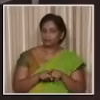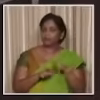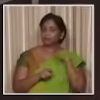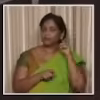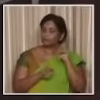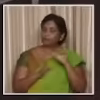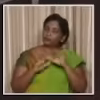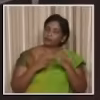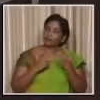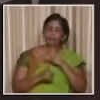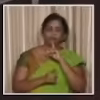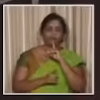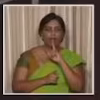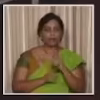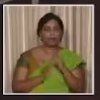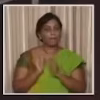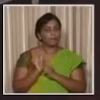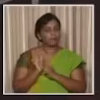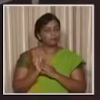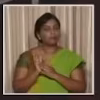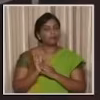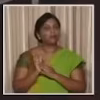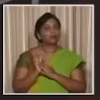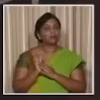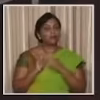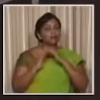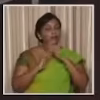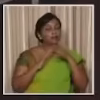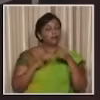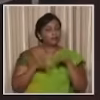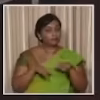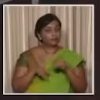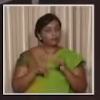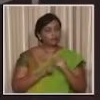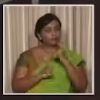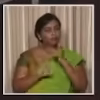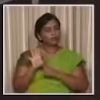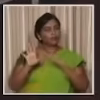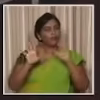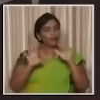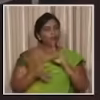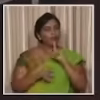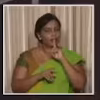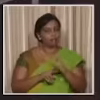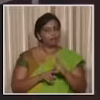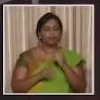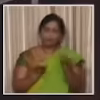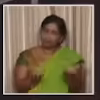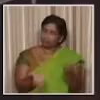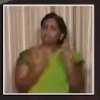ඔබතුමා ඕනේ දෙයක් කියන්න. මහින්දානන්ද අලුත්ගමගේ දේපල ගැන දැන් මේ පාර්ලිමේන්තුවේ අවුරුදු 9ක් කිව්වනේ.